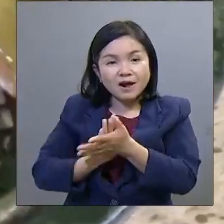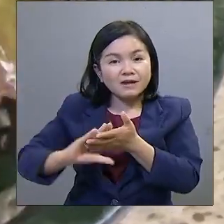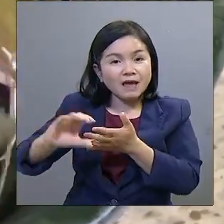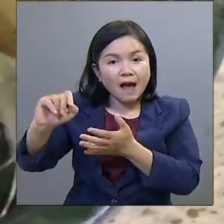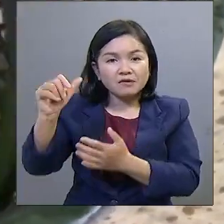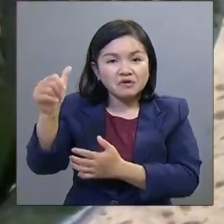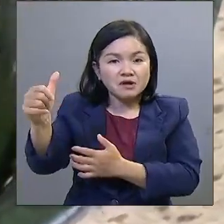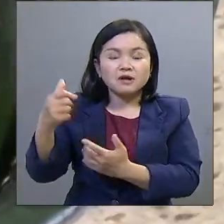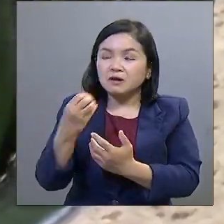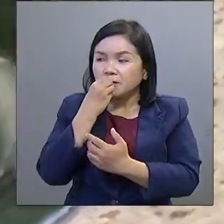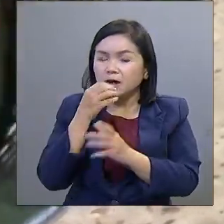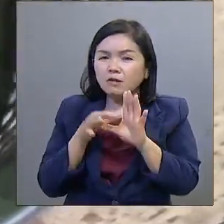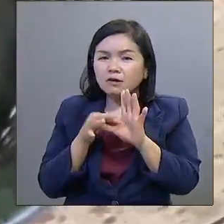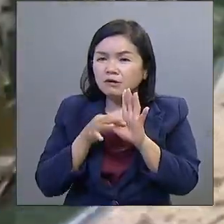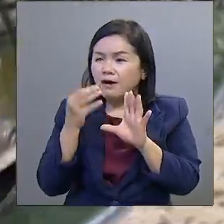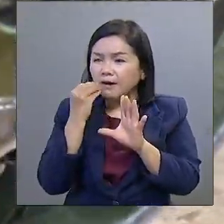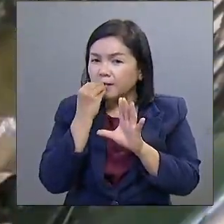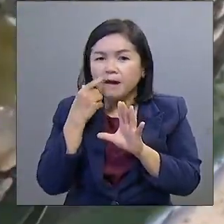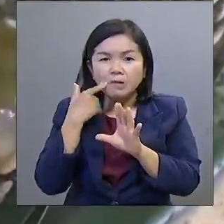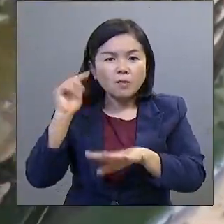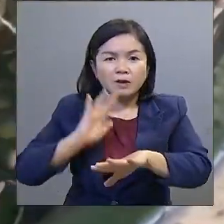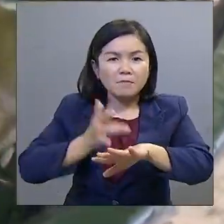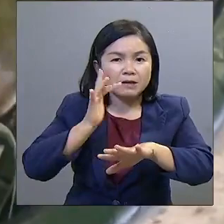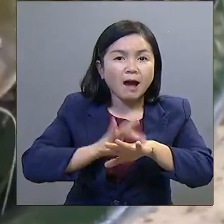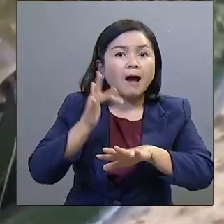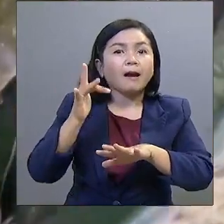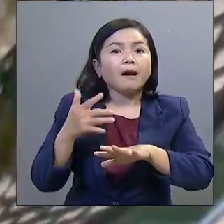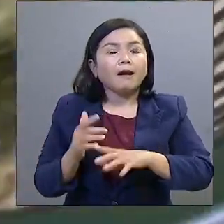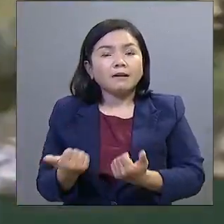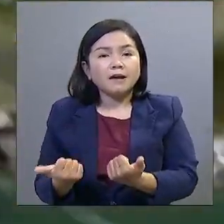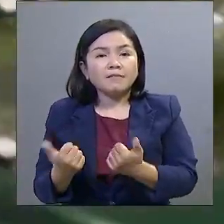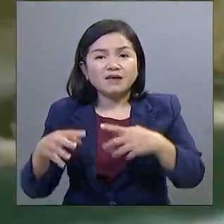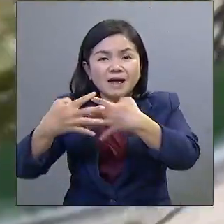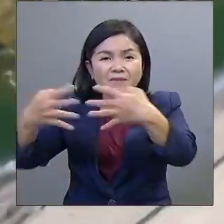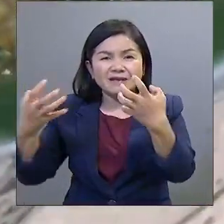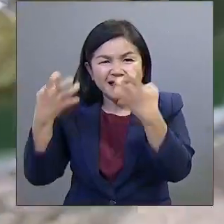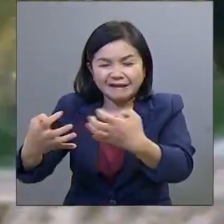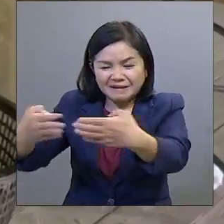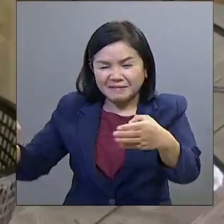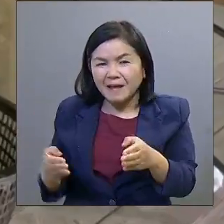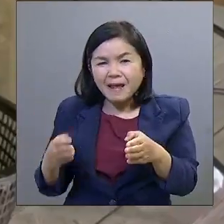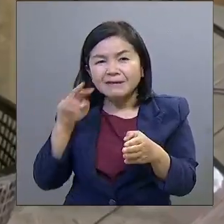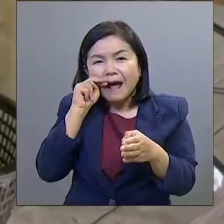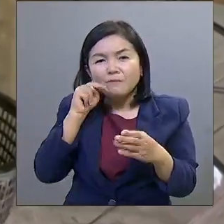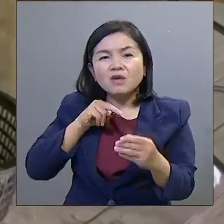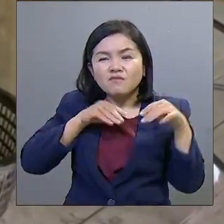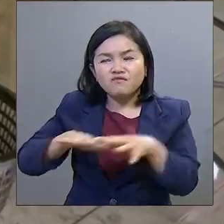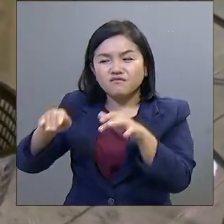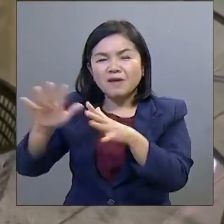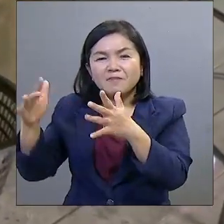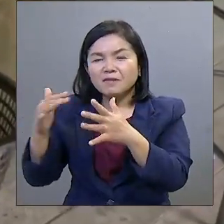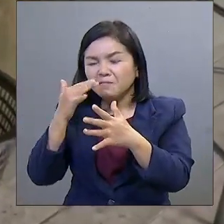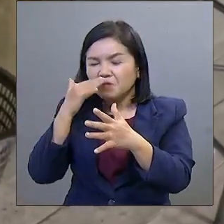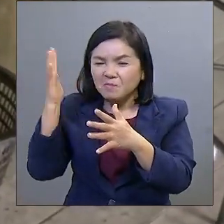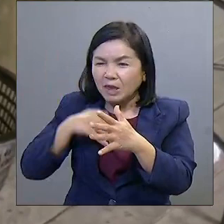ะคะรสชาติอร่อยเหมือนปลาที่จับได้ตามธรรมชาติมันก็จะแตกต่างจากเลี้ยงในบ่อซีเมนต์เพราะว่าบ่อซีเมนต์เนี่ยน้ำมันจะนิ่งถ้าเลี้ยงบ่อดินบ่